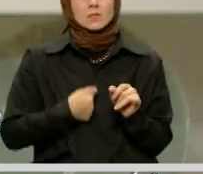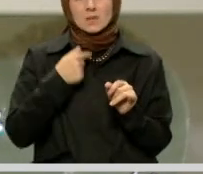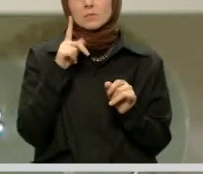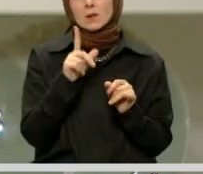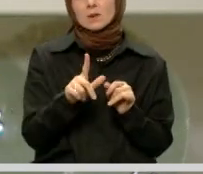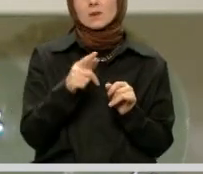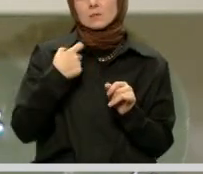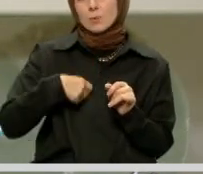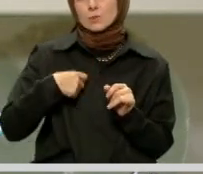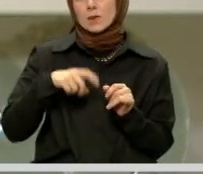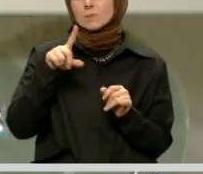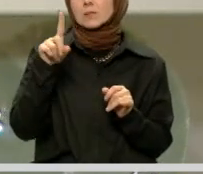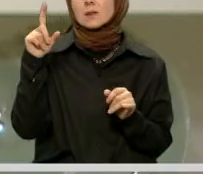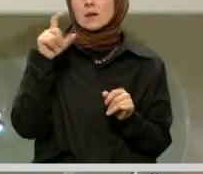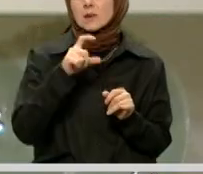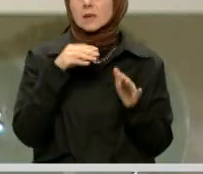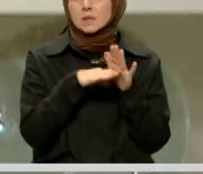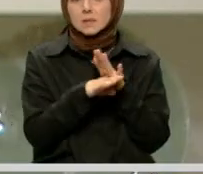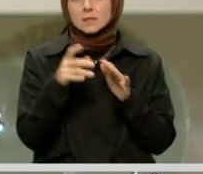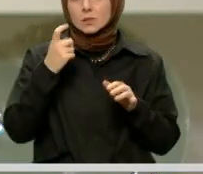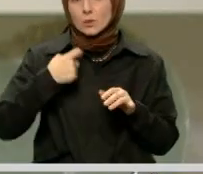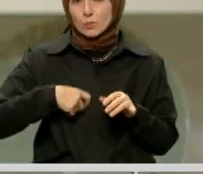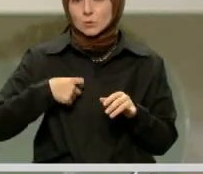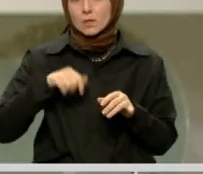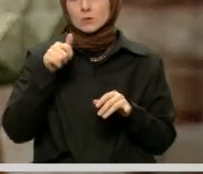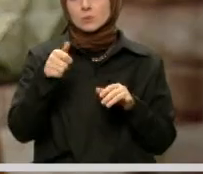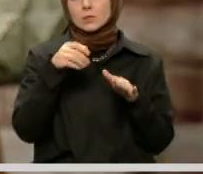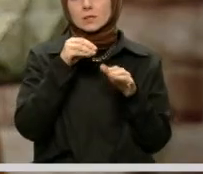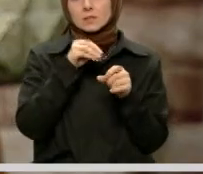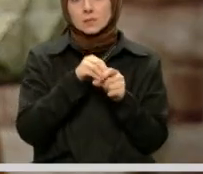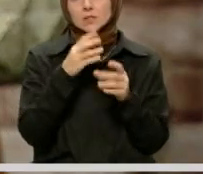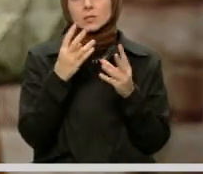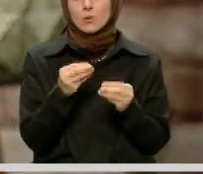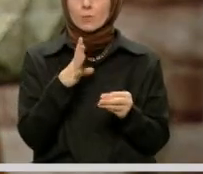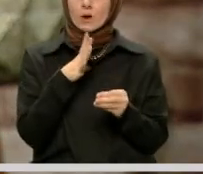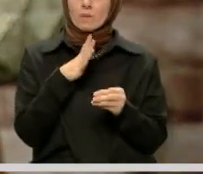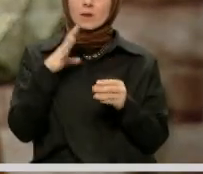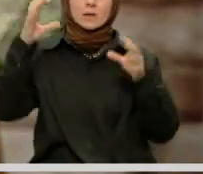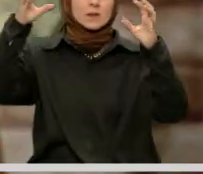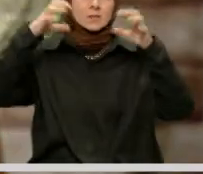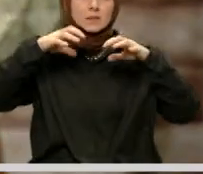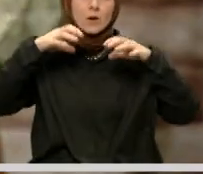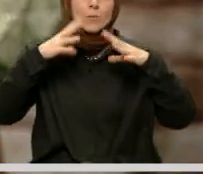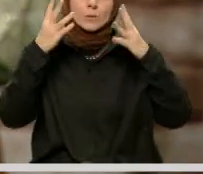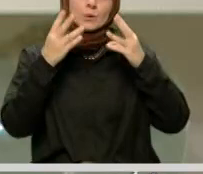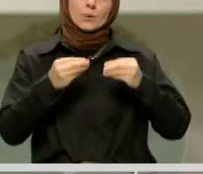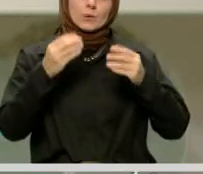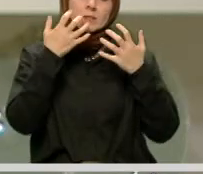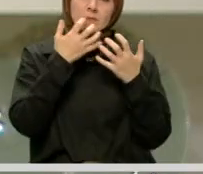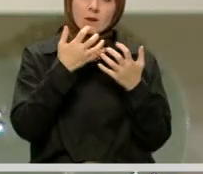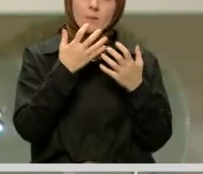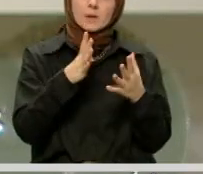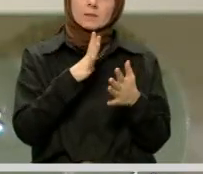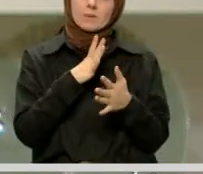bir aya girdik, özel günler içerisindeyiz. Rahmetin, mağfiretin tabiri caizse böyle yağmur olup yağdığı bir aydayız. Bunu her